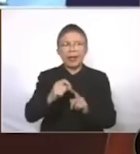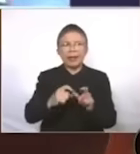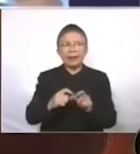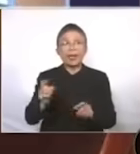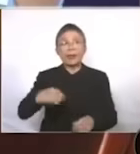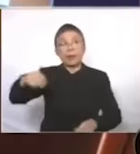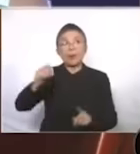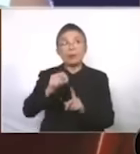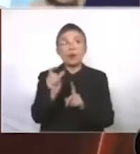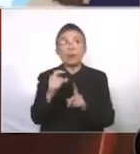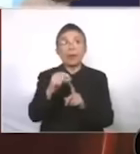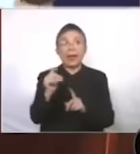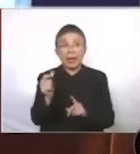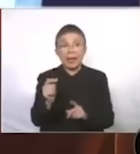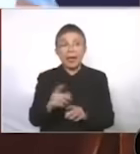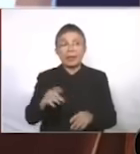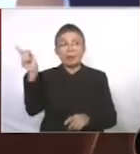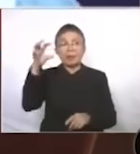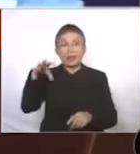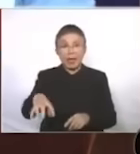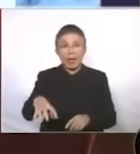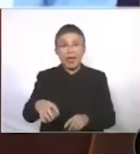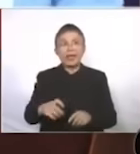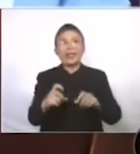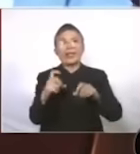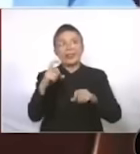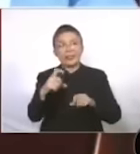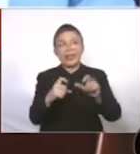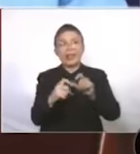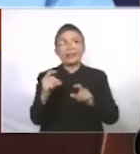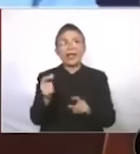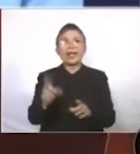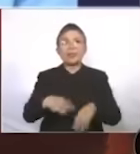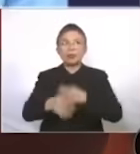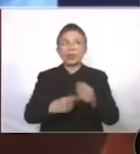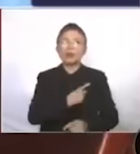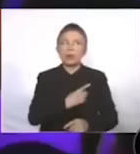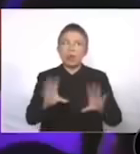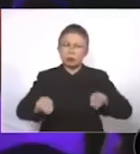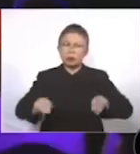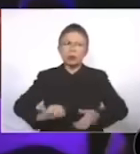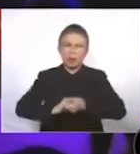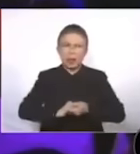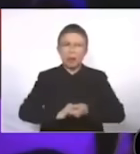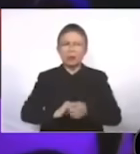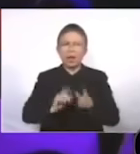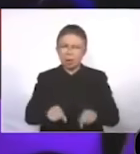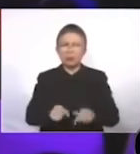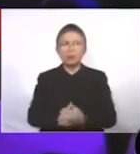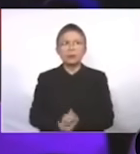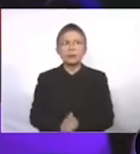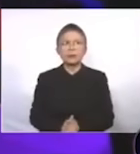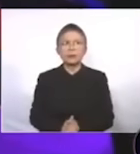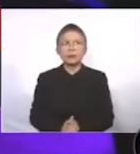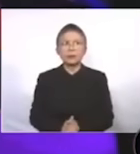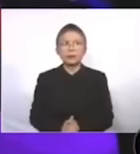Ada apa ini ya kan jangan-jangan memang situasinya Memang luar biasa terjadi pada keluarga istana